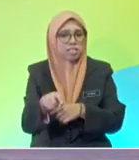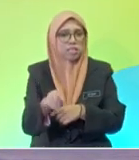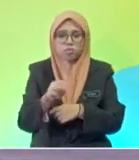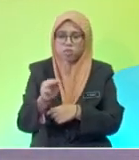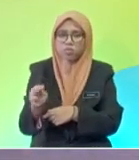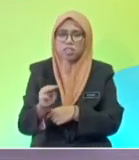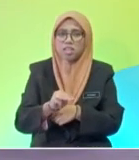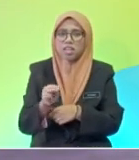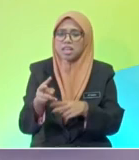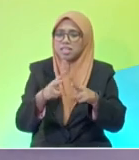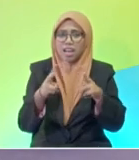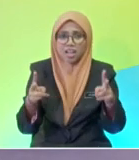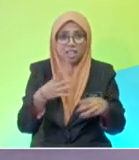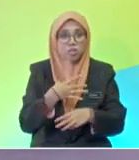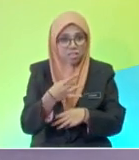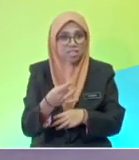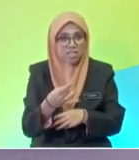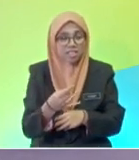warna-warna begini